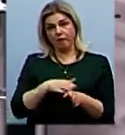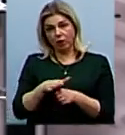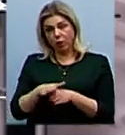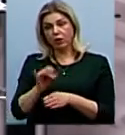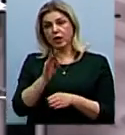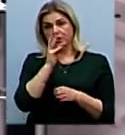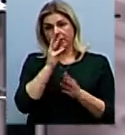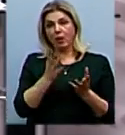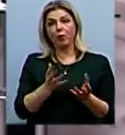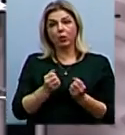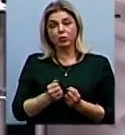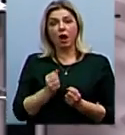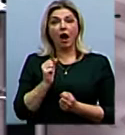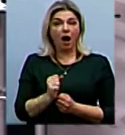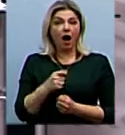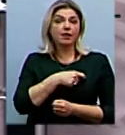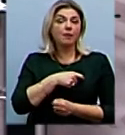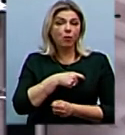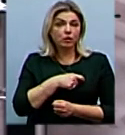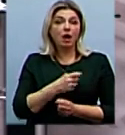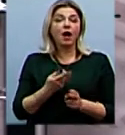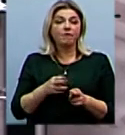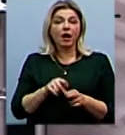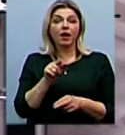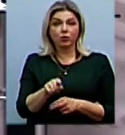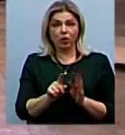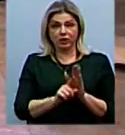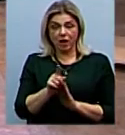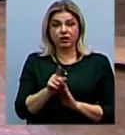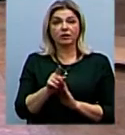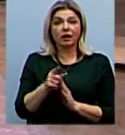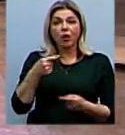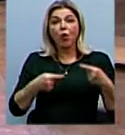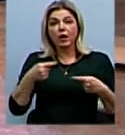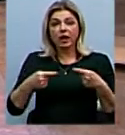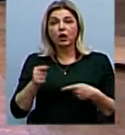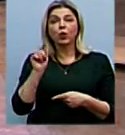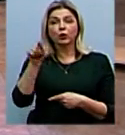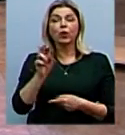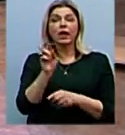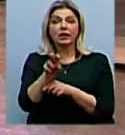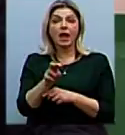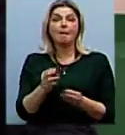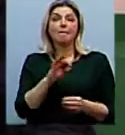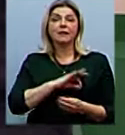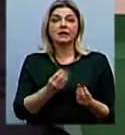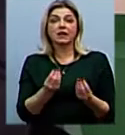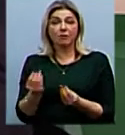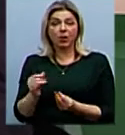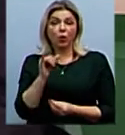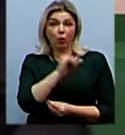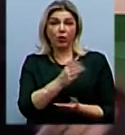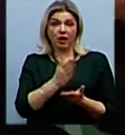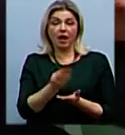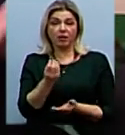там є журналістом. А от депутат, от в тому і починається ця колізія, тому що туди йдуть бізнесмени, яких є гроші, і вони не переживають за те,